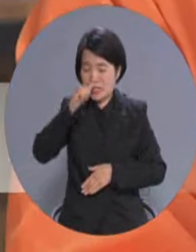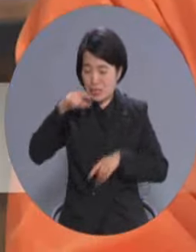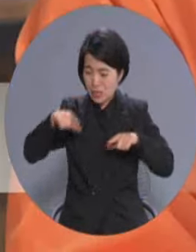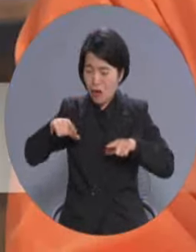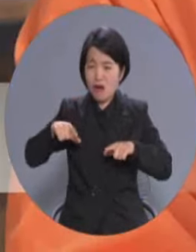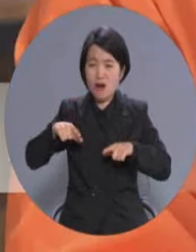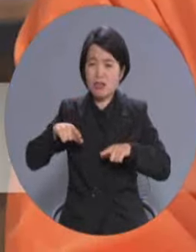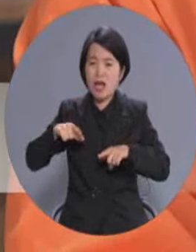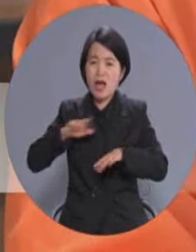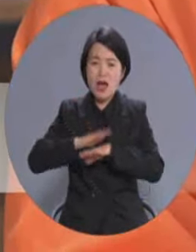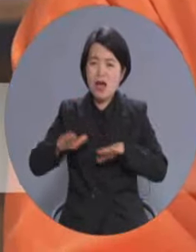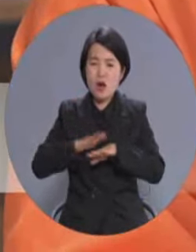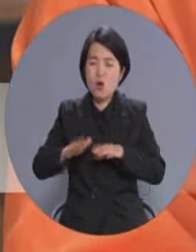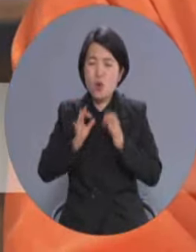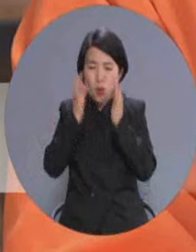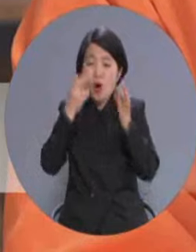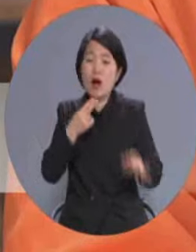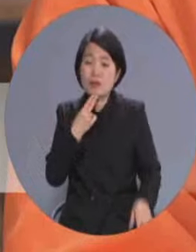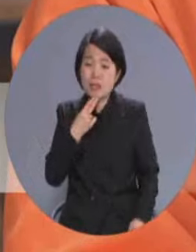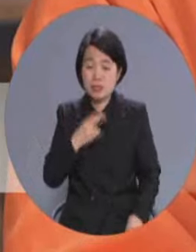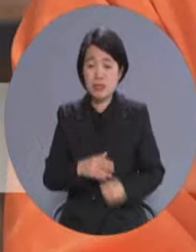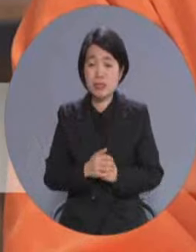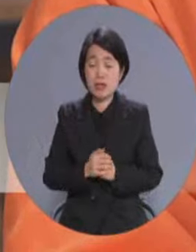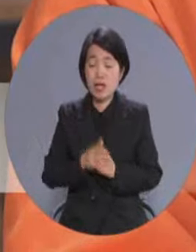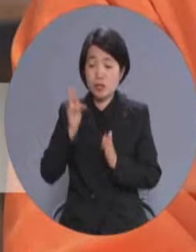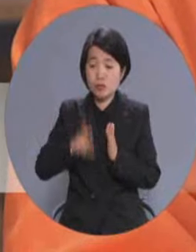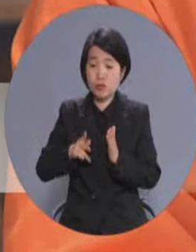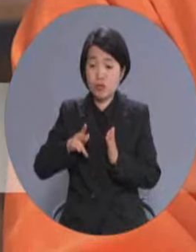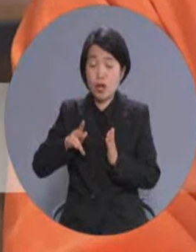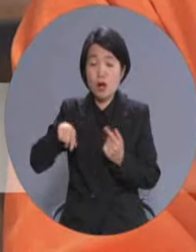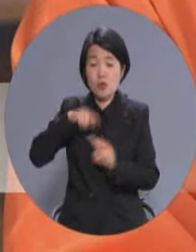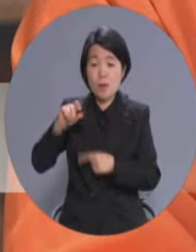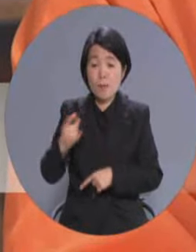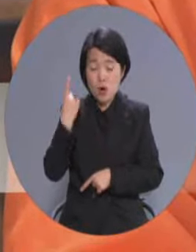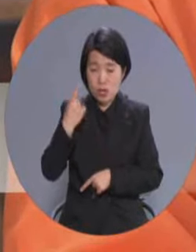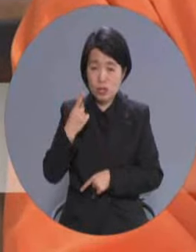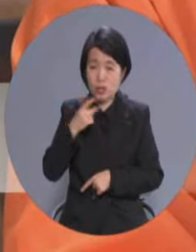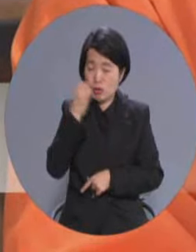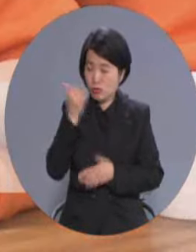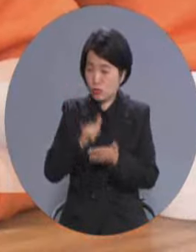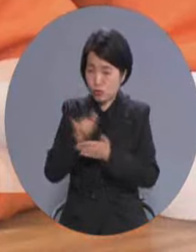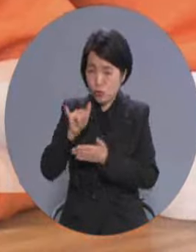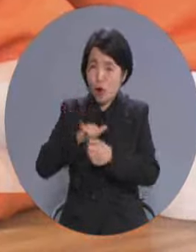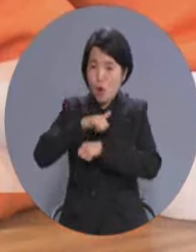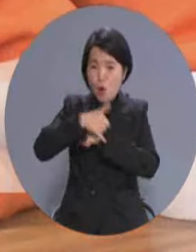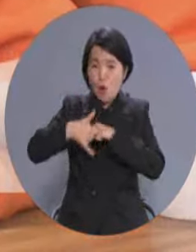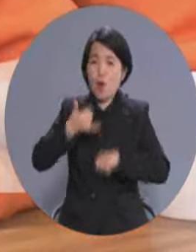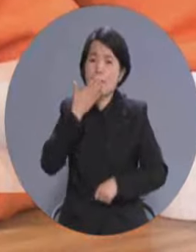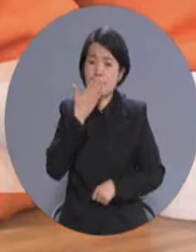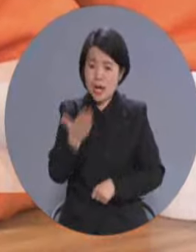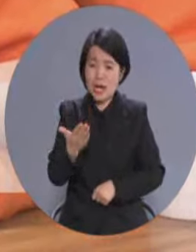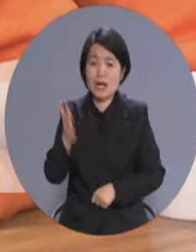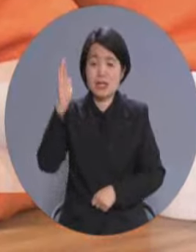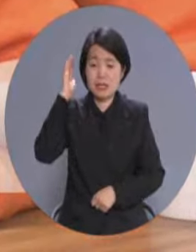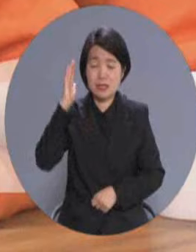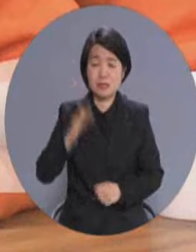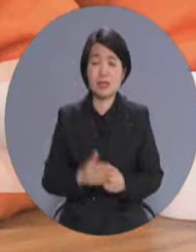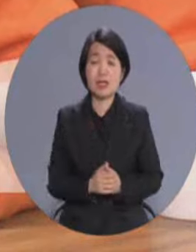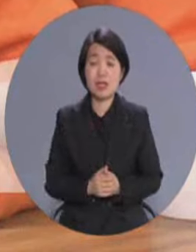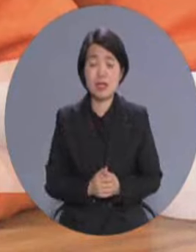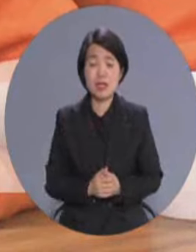정책을 내놓지 않는다며 광역철도가 운행되면 수공 국제선 가능해질 것이라고